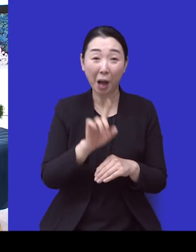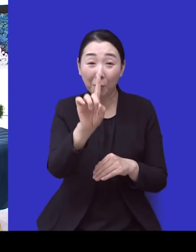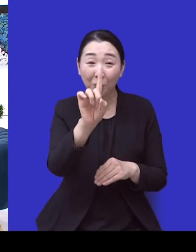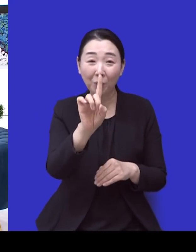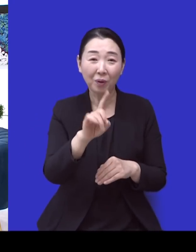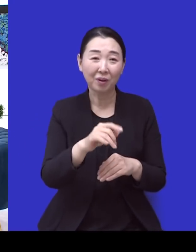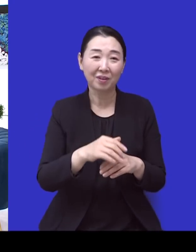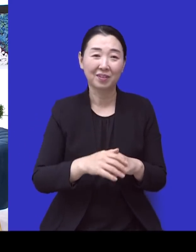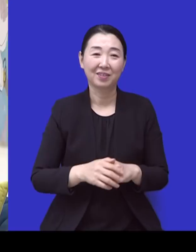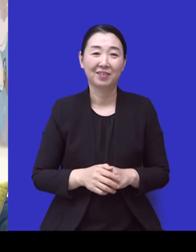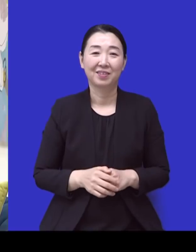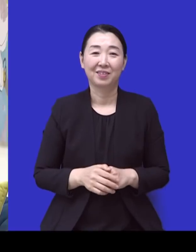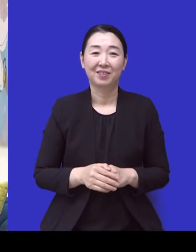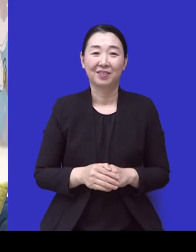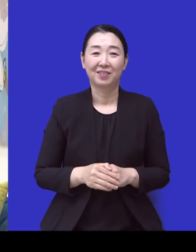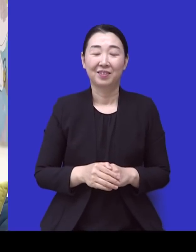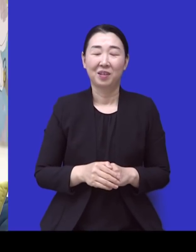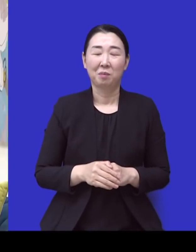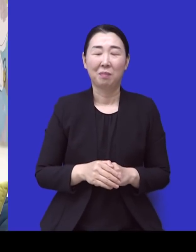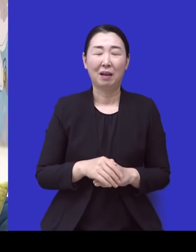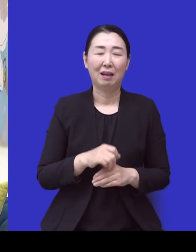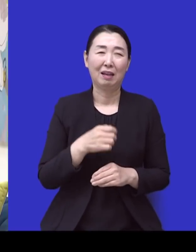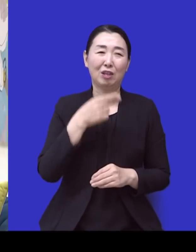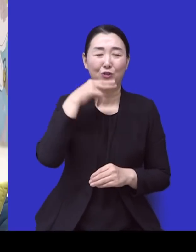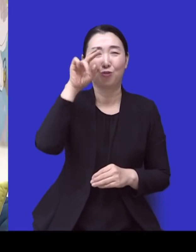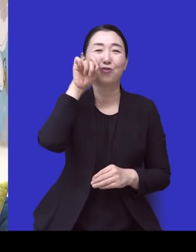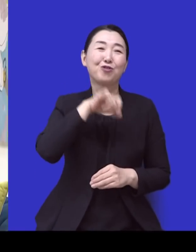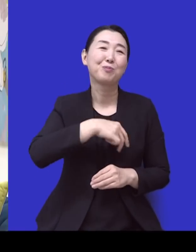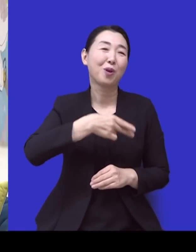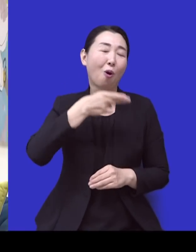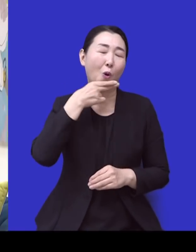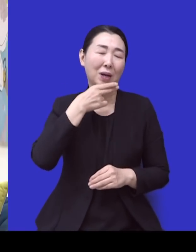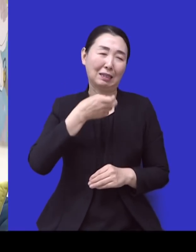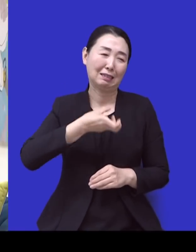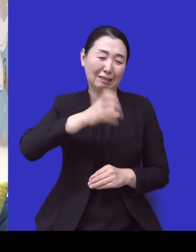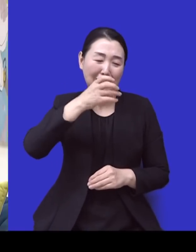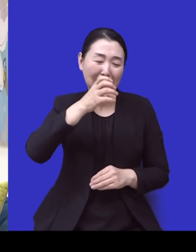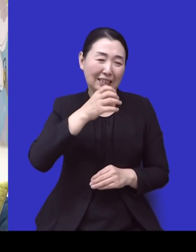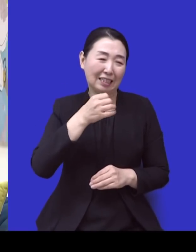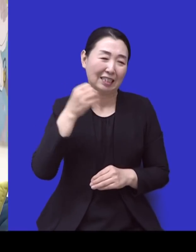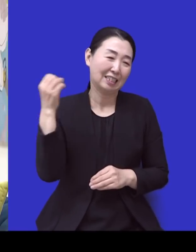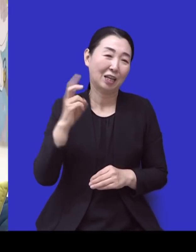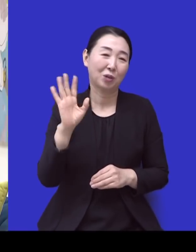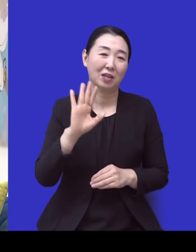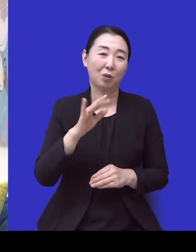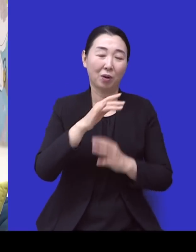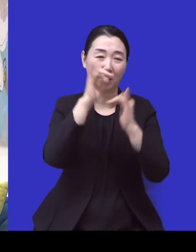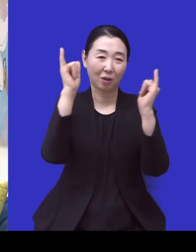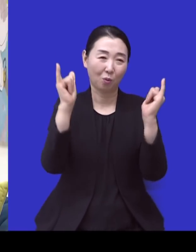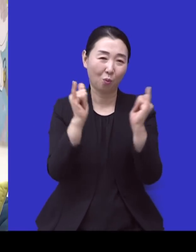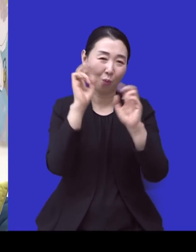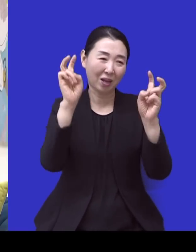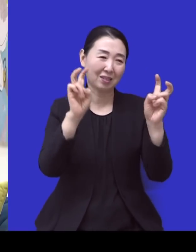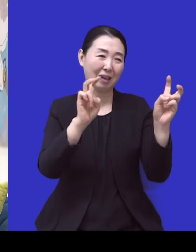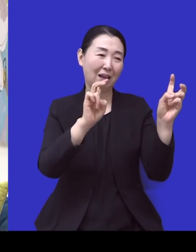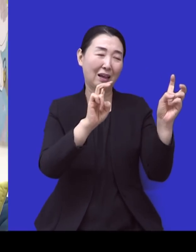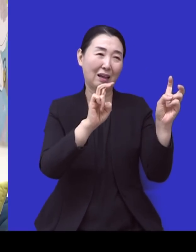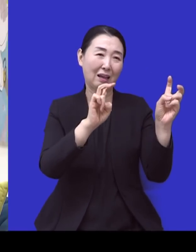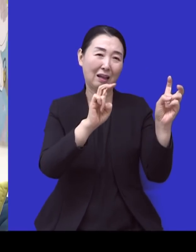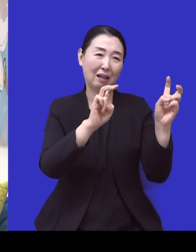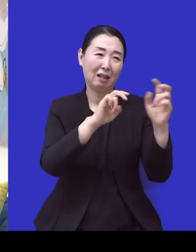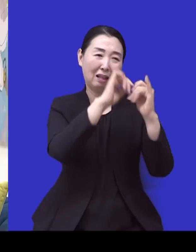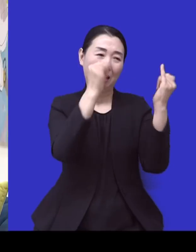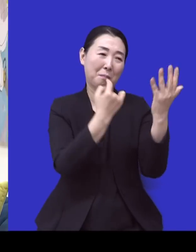막 쌓았을 때 있었잖아요. 네, 막 이렇게 즐기는 그런 스타일 아니니까 네. 그리고 저는 사회생활을 막 이렇게 회사 생활을 해본 적이 없어요.